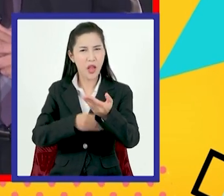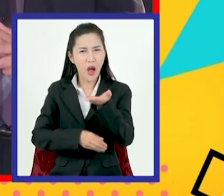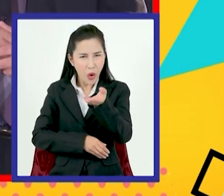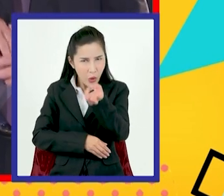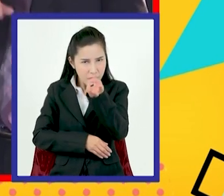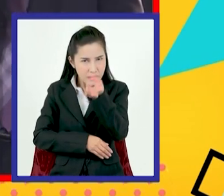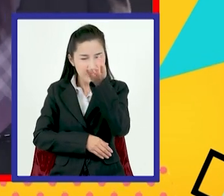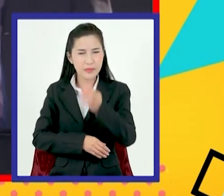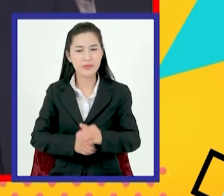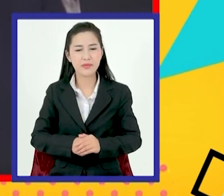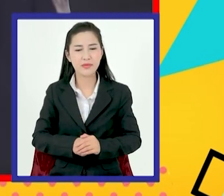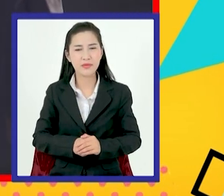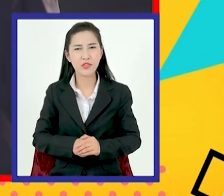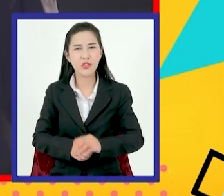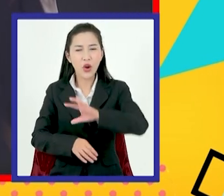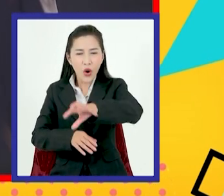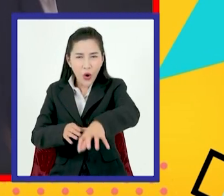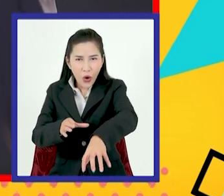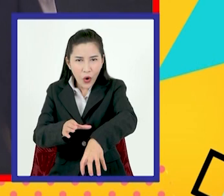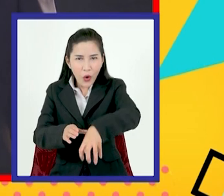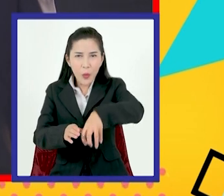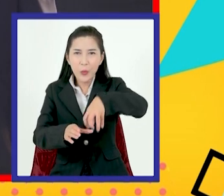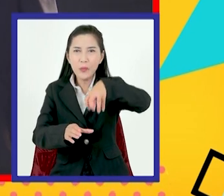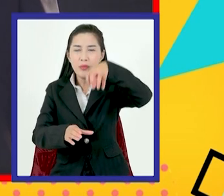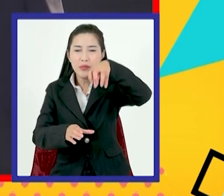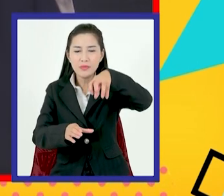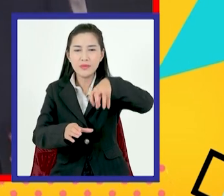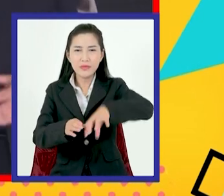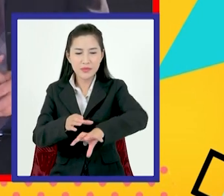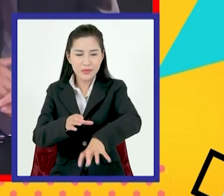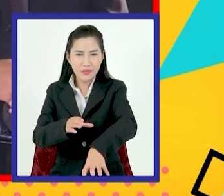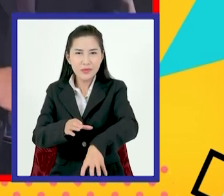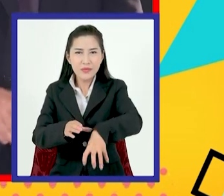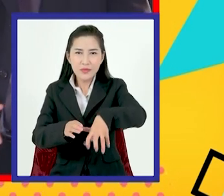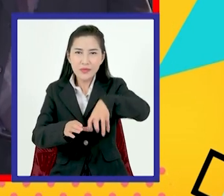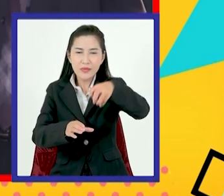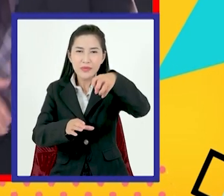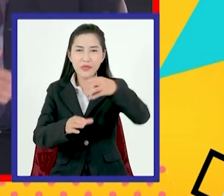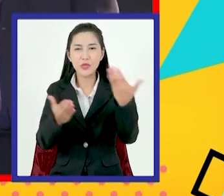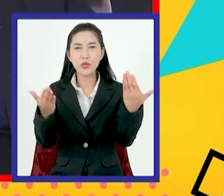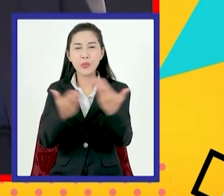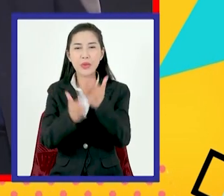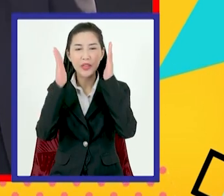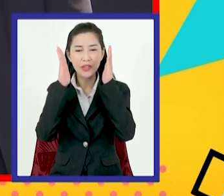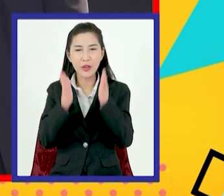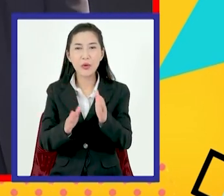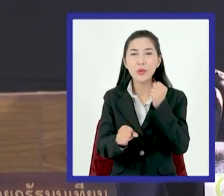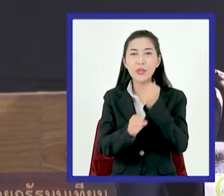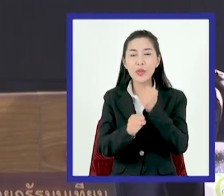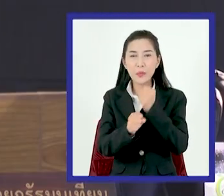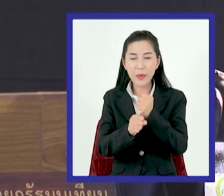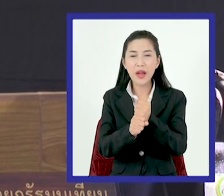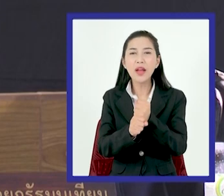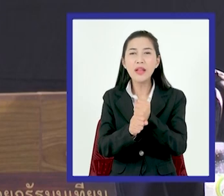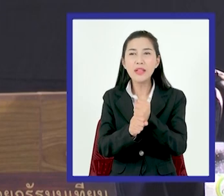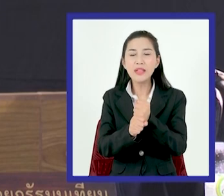วครับตอนช่วงล้วงลูกบอลเนี่ยนะครับท่านเอกฮะช่วยเปลี่ยนจากเจ้าหน้าที่ของหน่วยงานต่